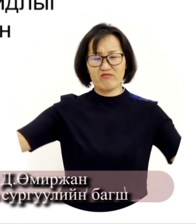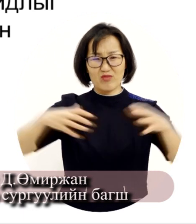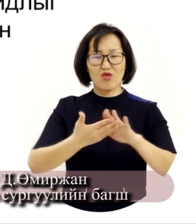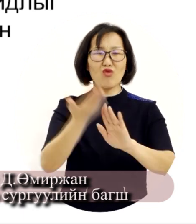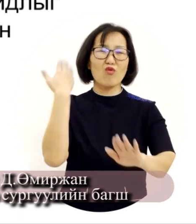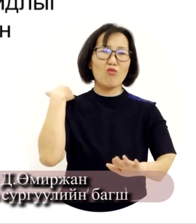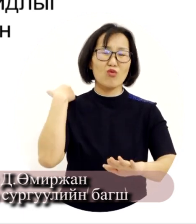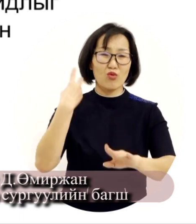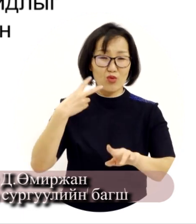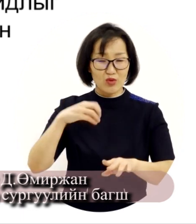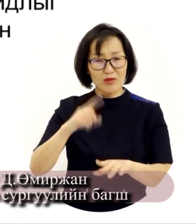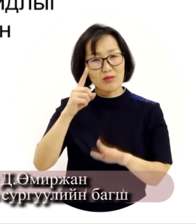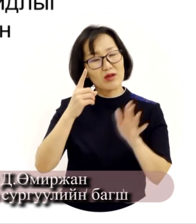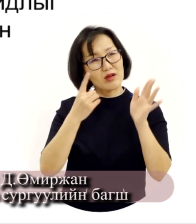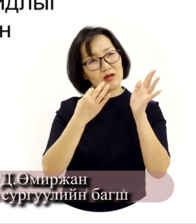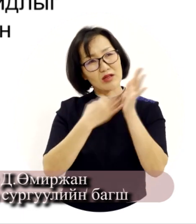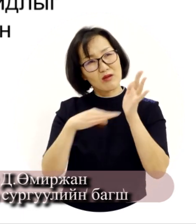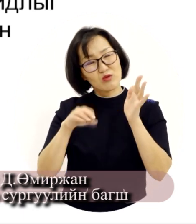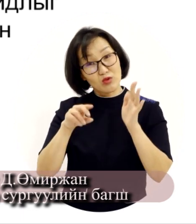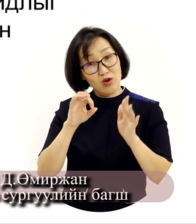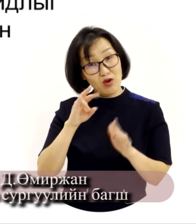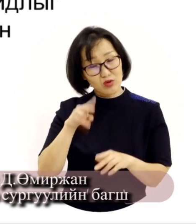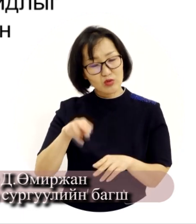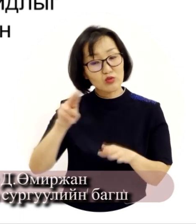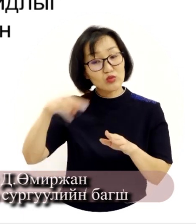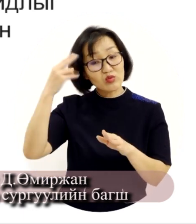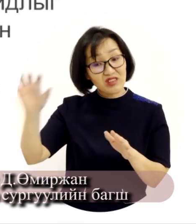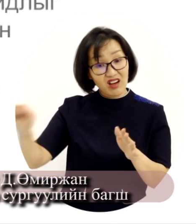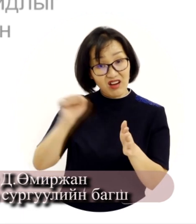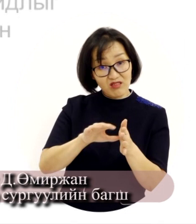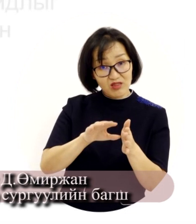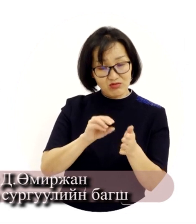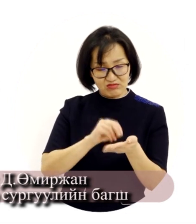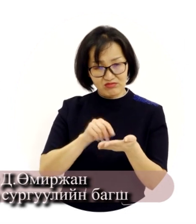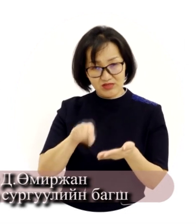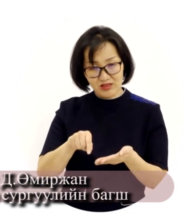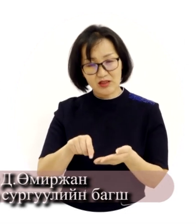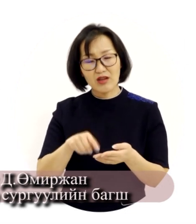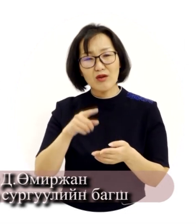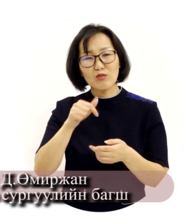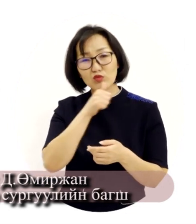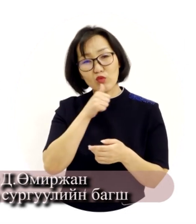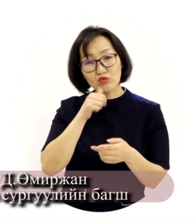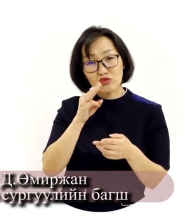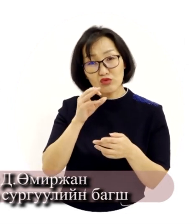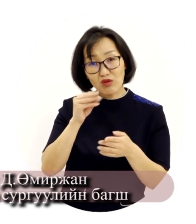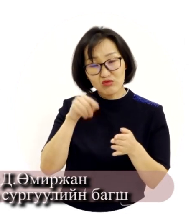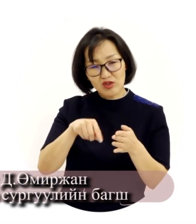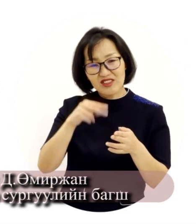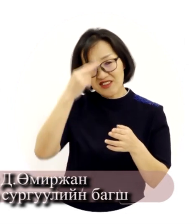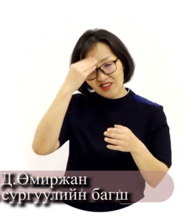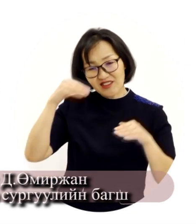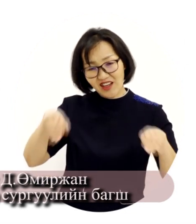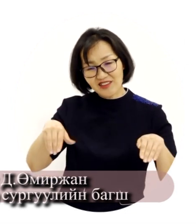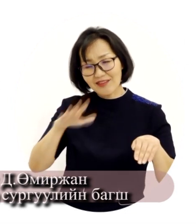соңғы кезеңінің қал ақуалын бейнелеп жазған. Монғолдың құпия шежіресі монғолдың шығу тарихынан бастап Шыңғыс